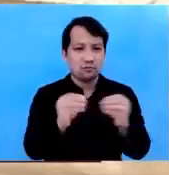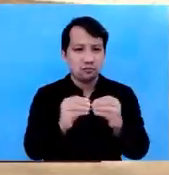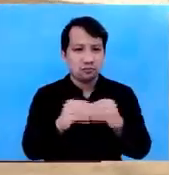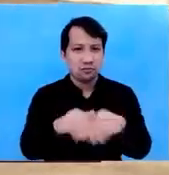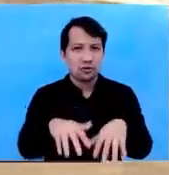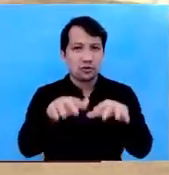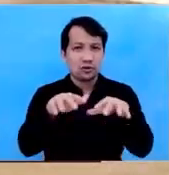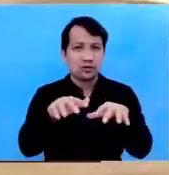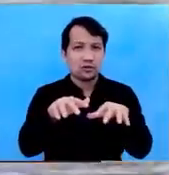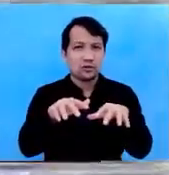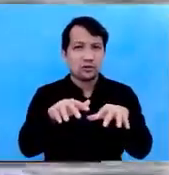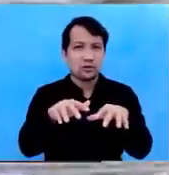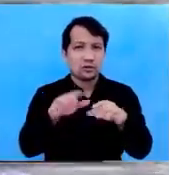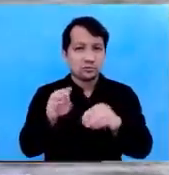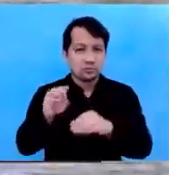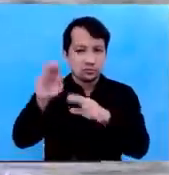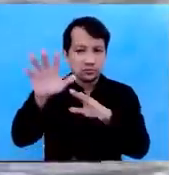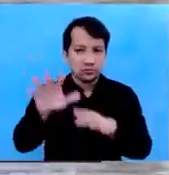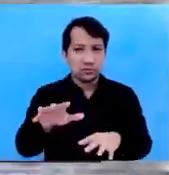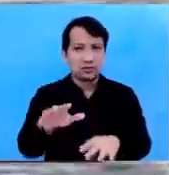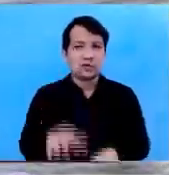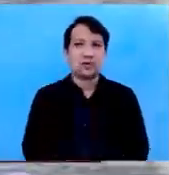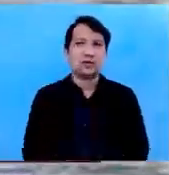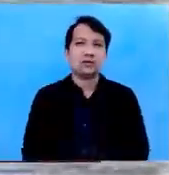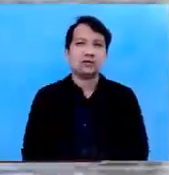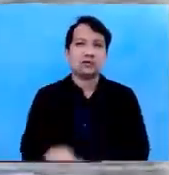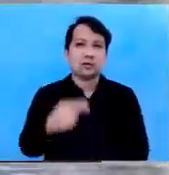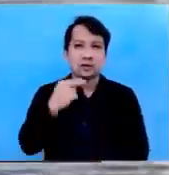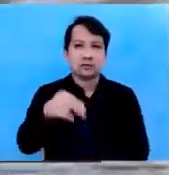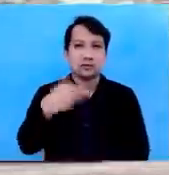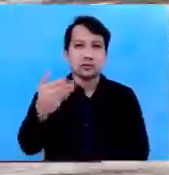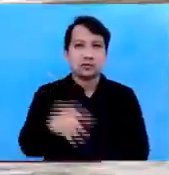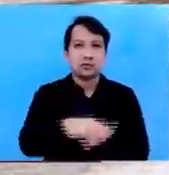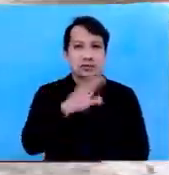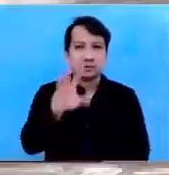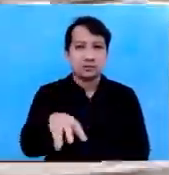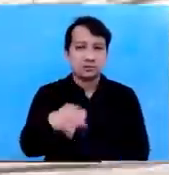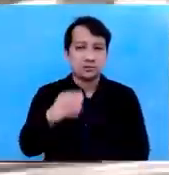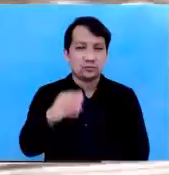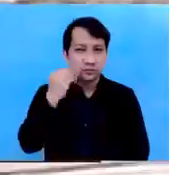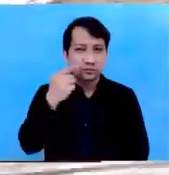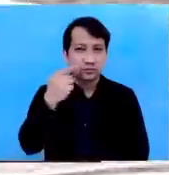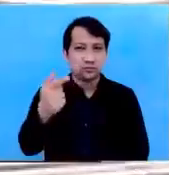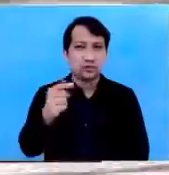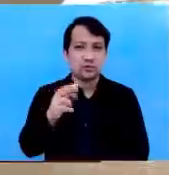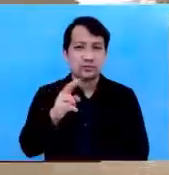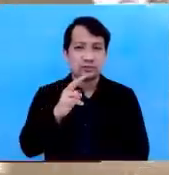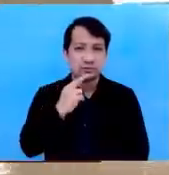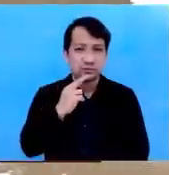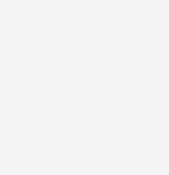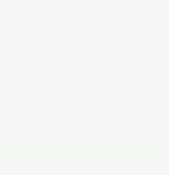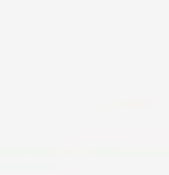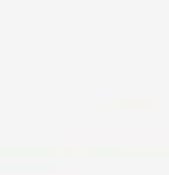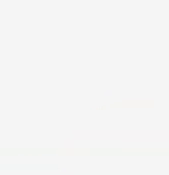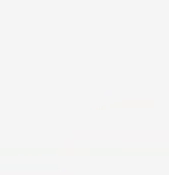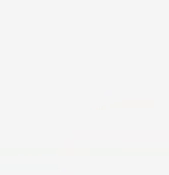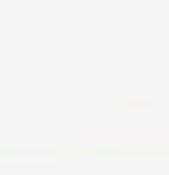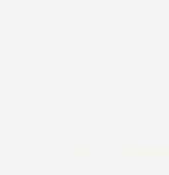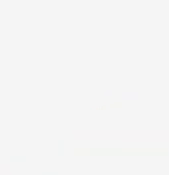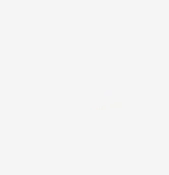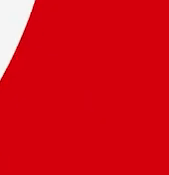mga kabundukan. Nagbabalita mula sa frontline, Mon Gualvez, News 5!